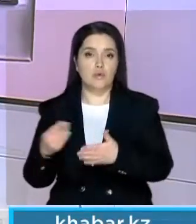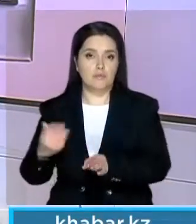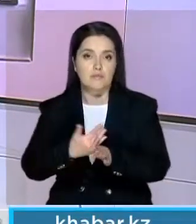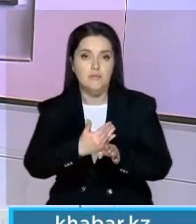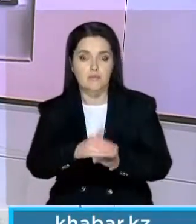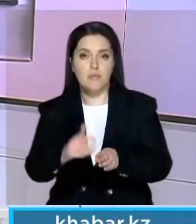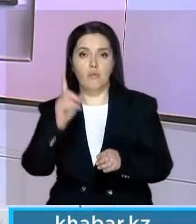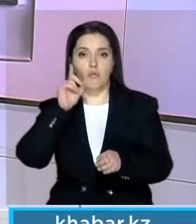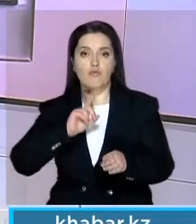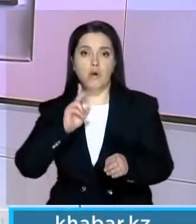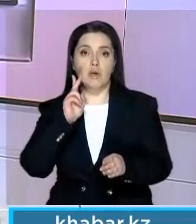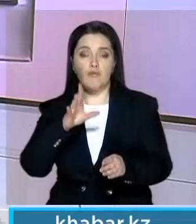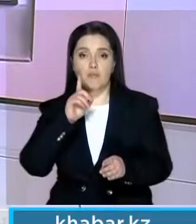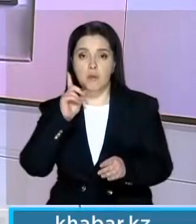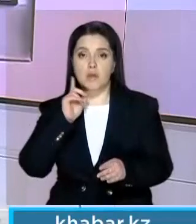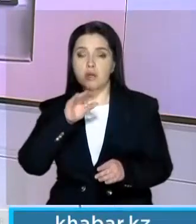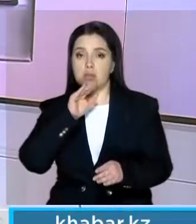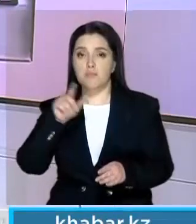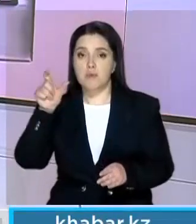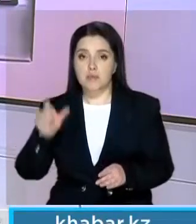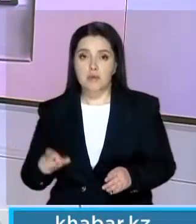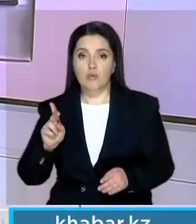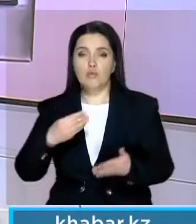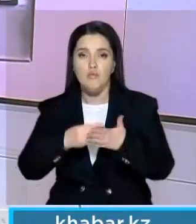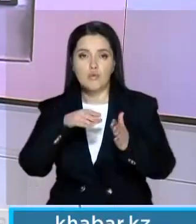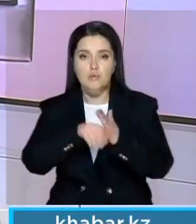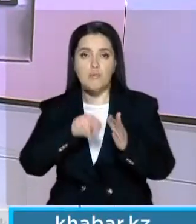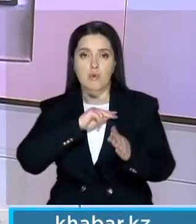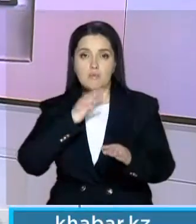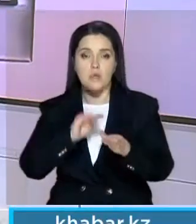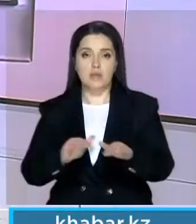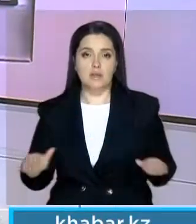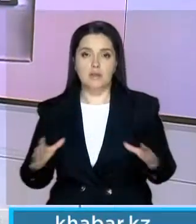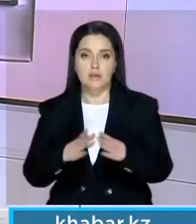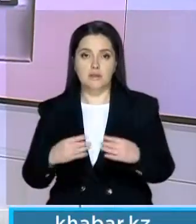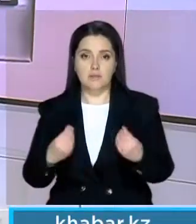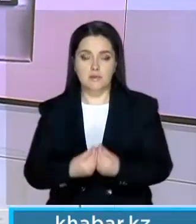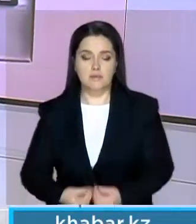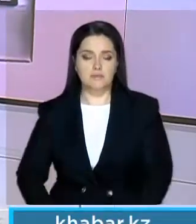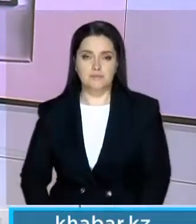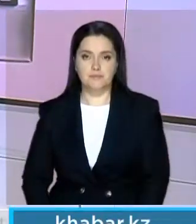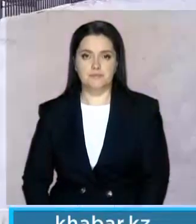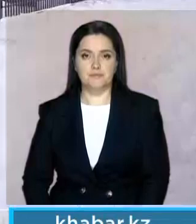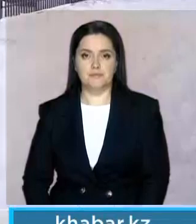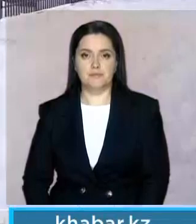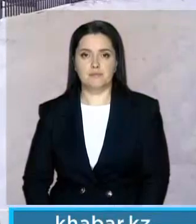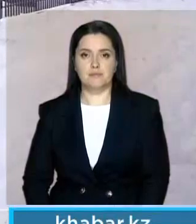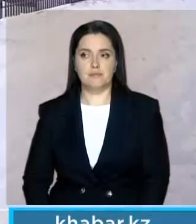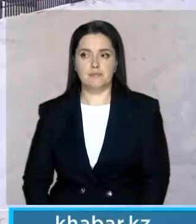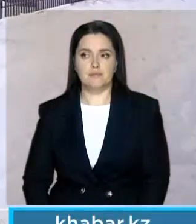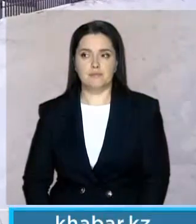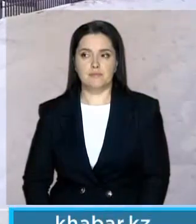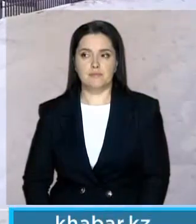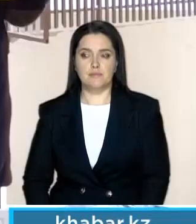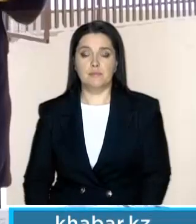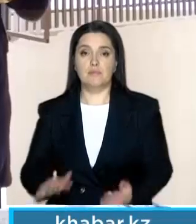обладателями комфортного жилья стали молодые специалисты работники бюджетной сферы и многодетная семья для